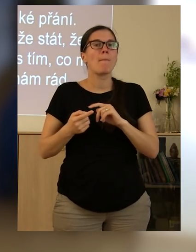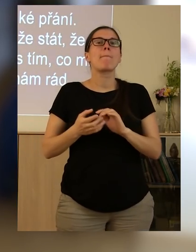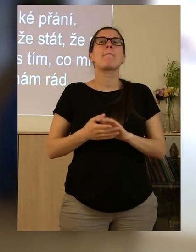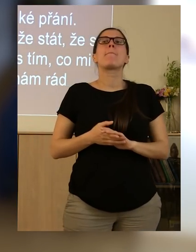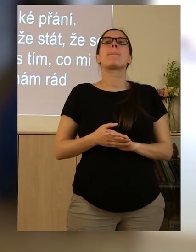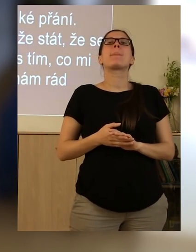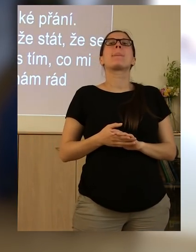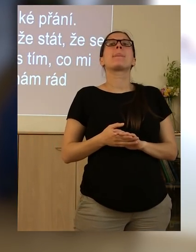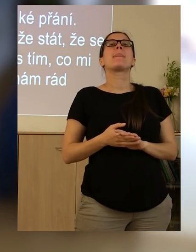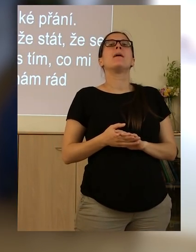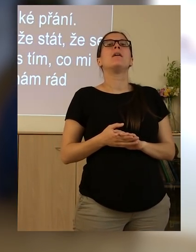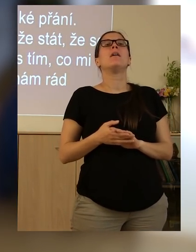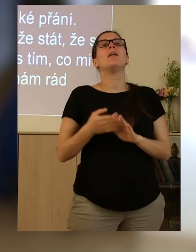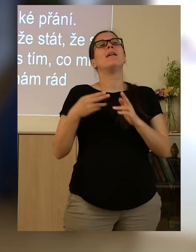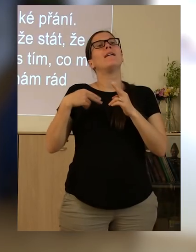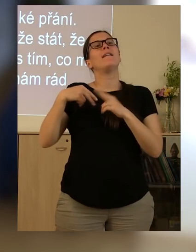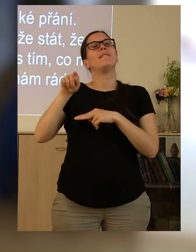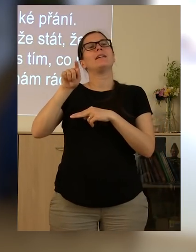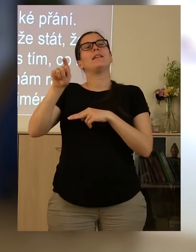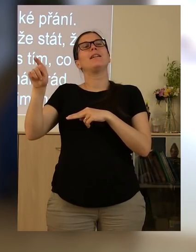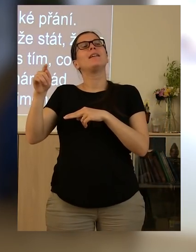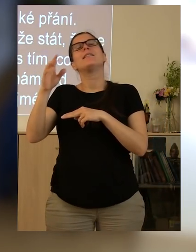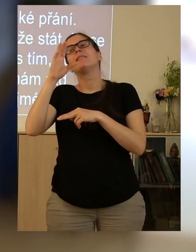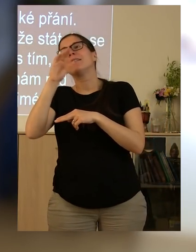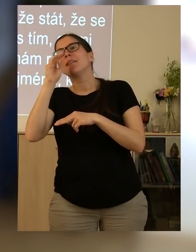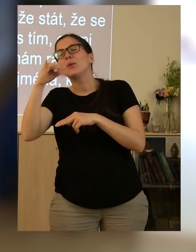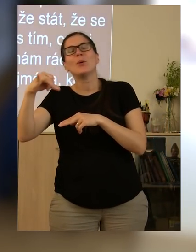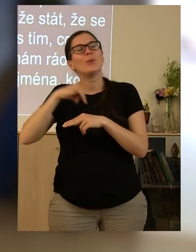A zejména, když to tak člověk pozoruje,